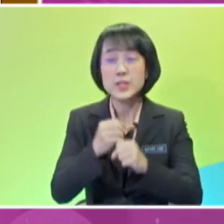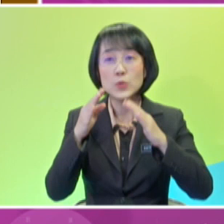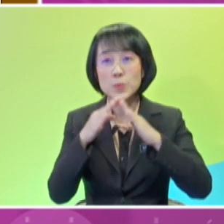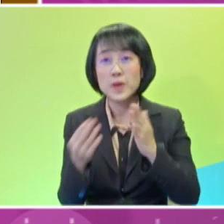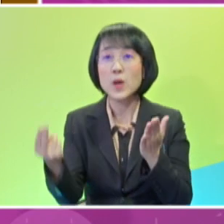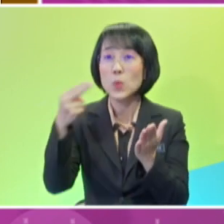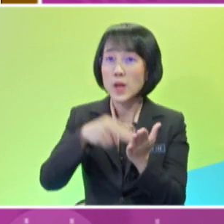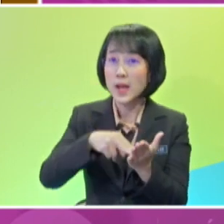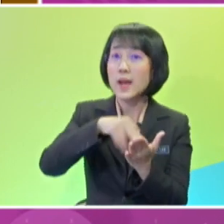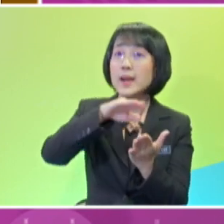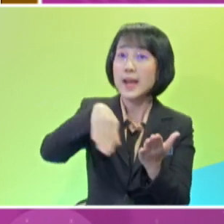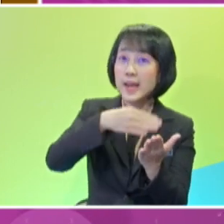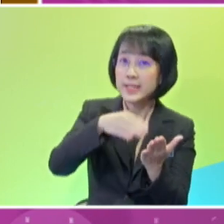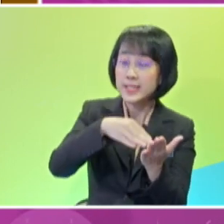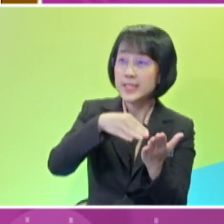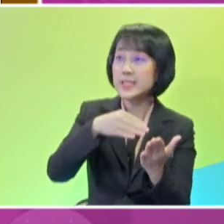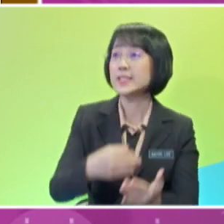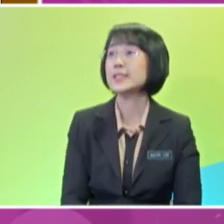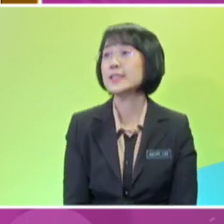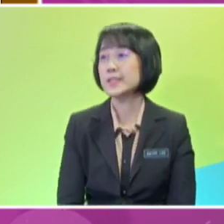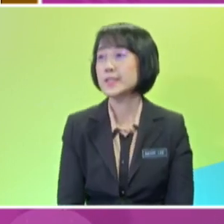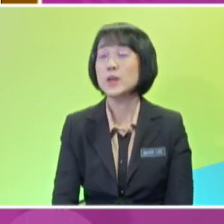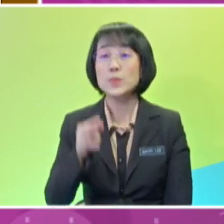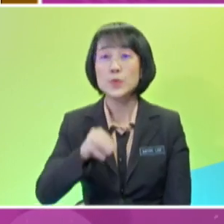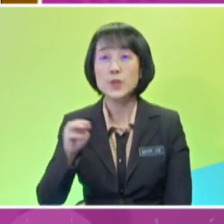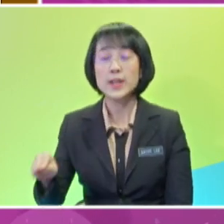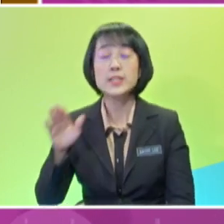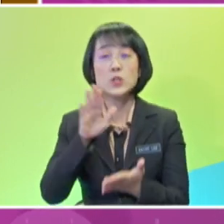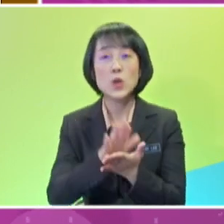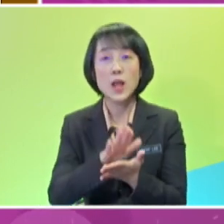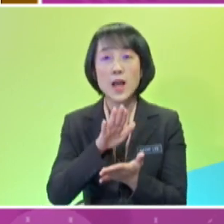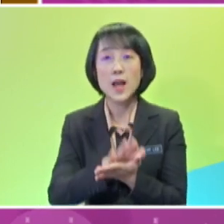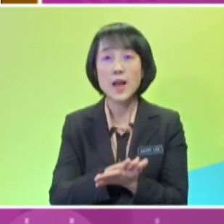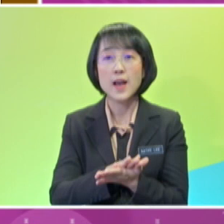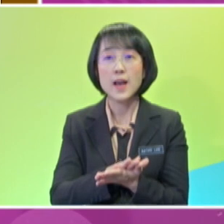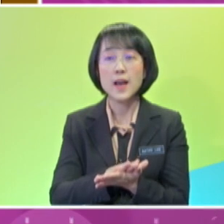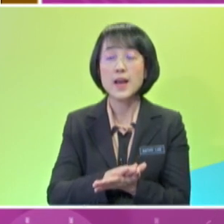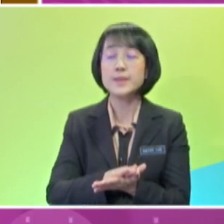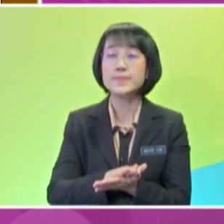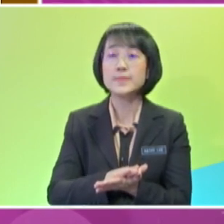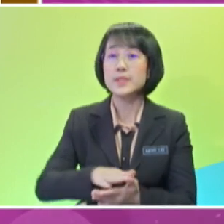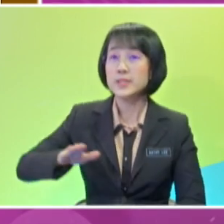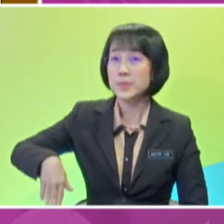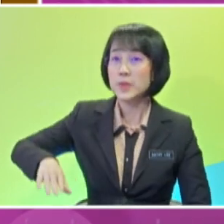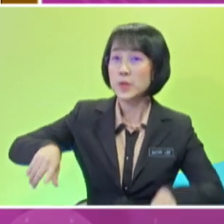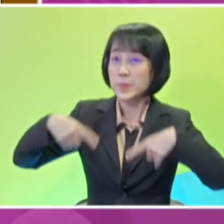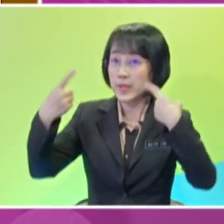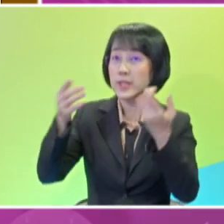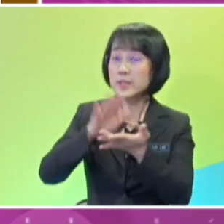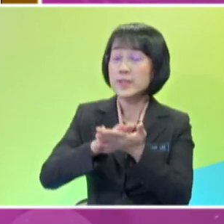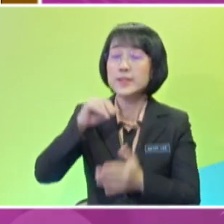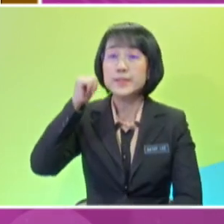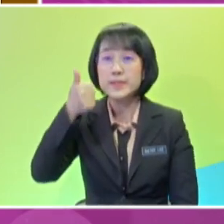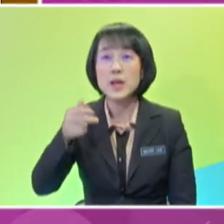sebagai murid sekolah pastikan sebelum pergi ke sekolah apa di esok hari pastikan